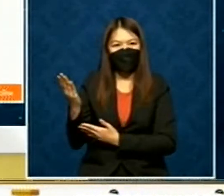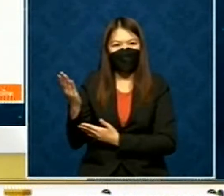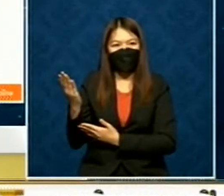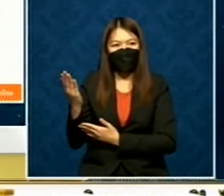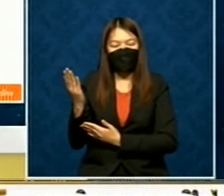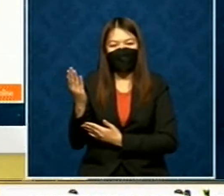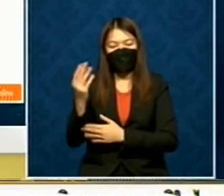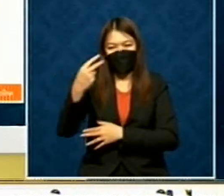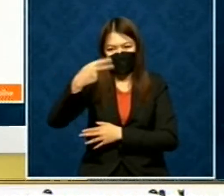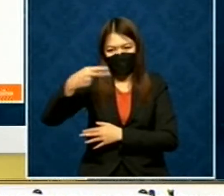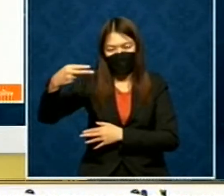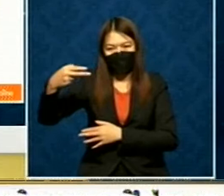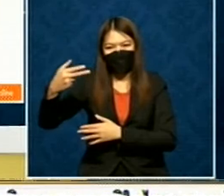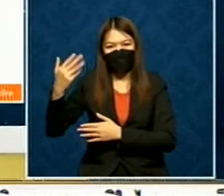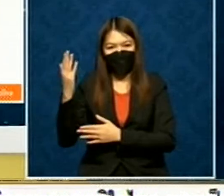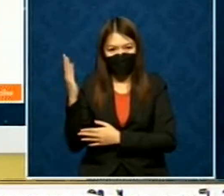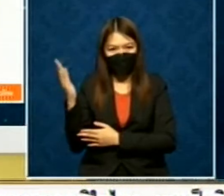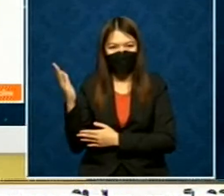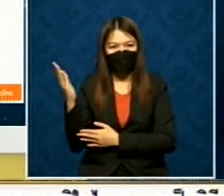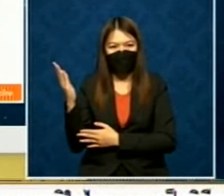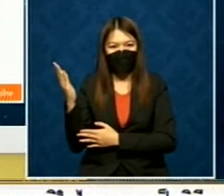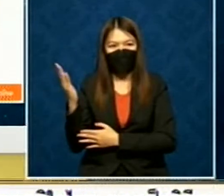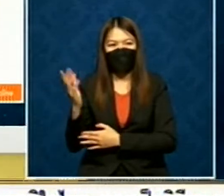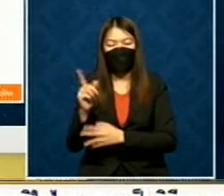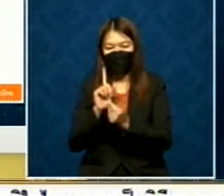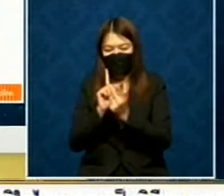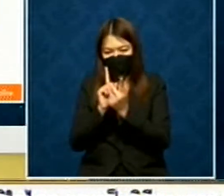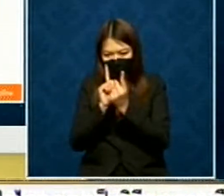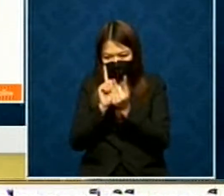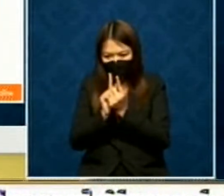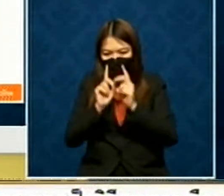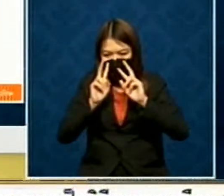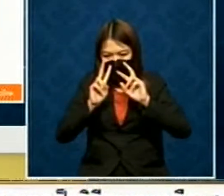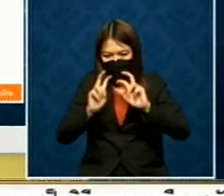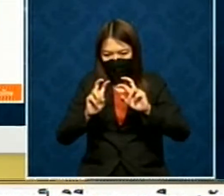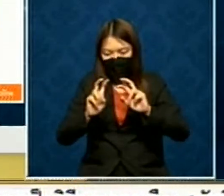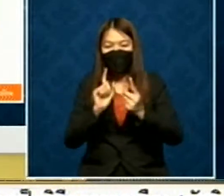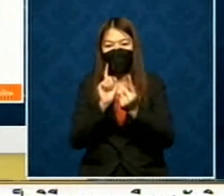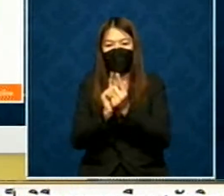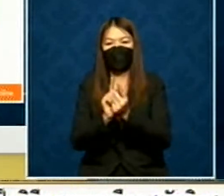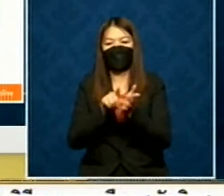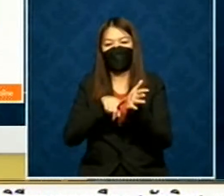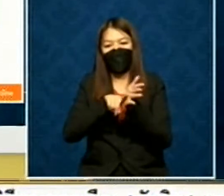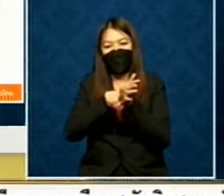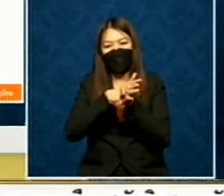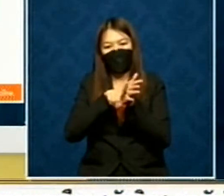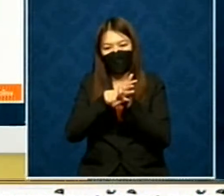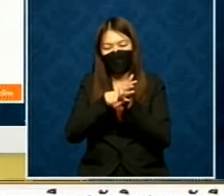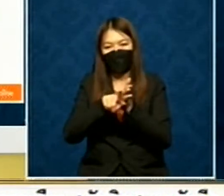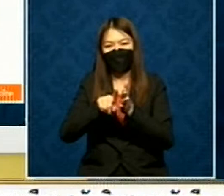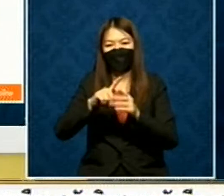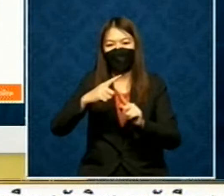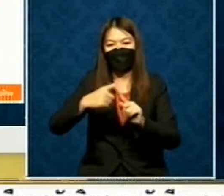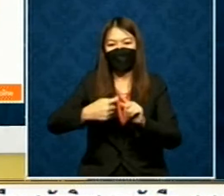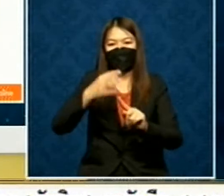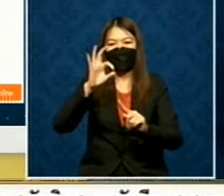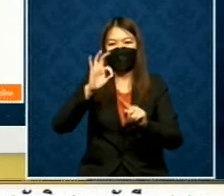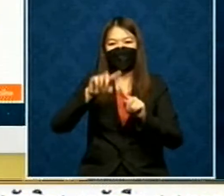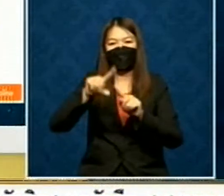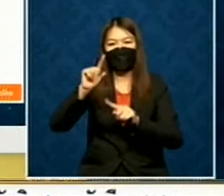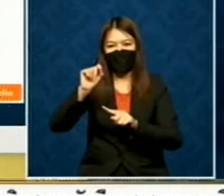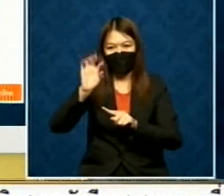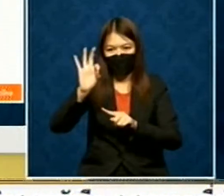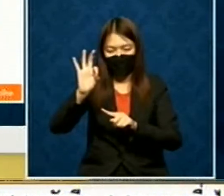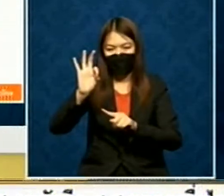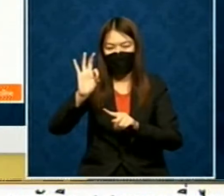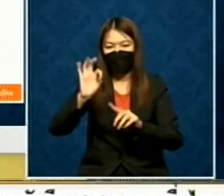ระทานConfirm that Positive African Survive Fever Virus วันที่ 29 กัยายนต์ และวน